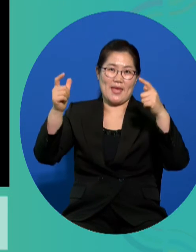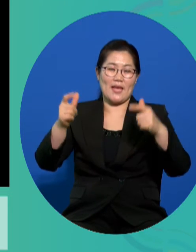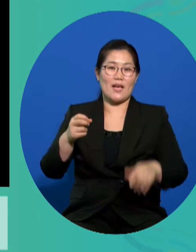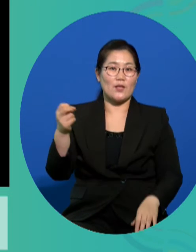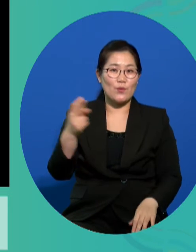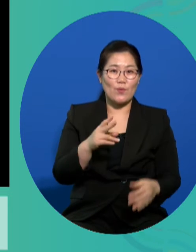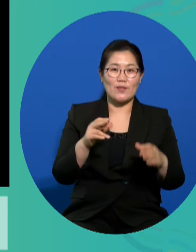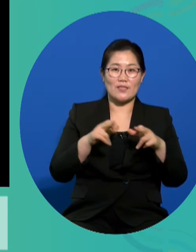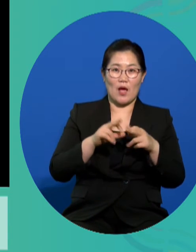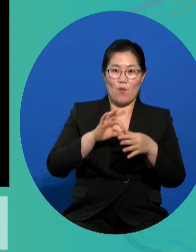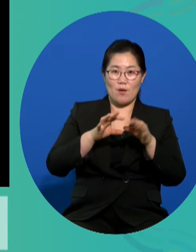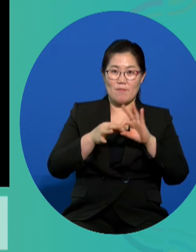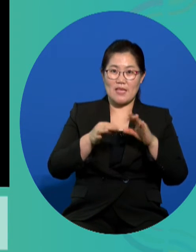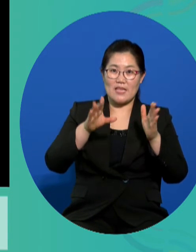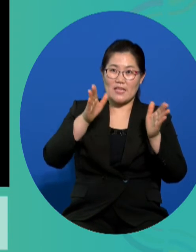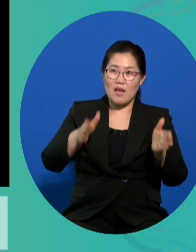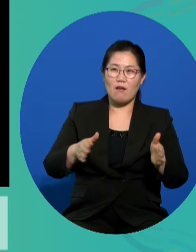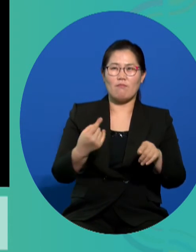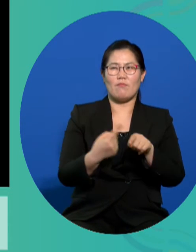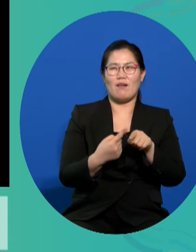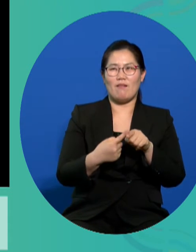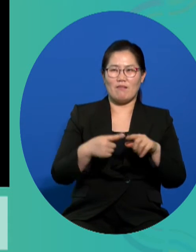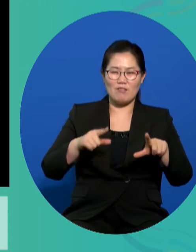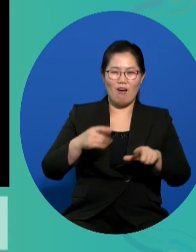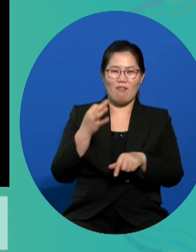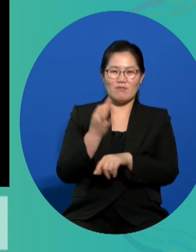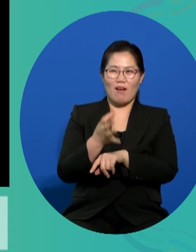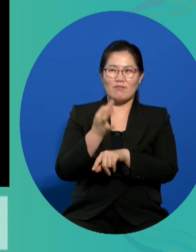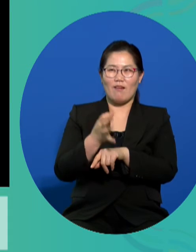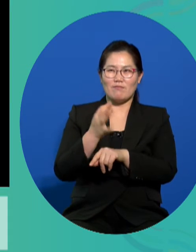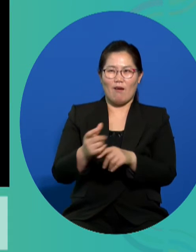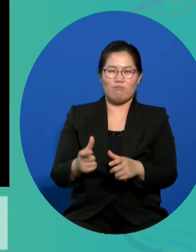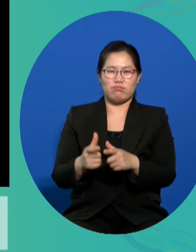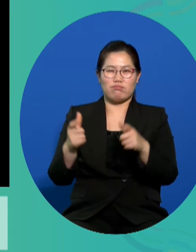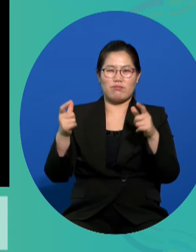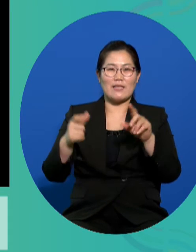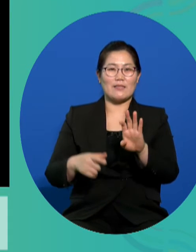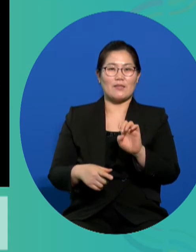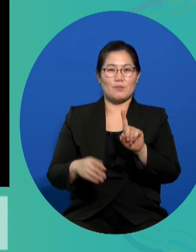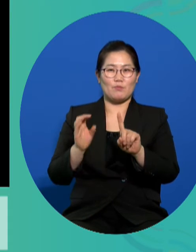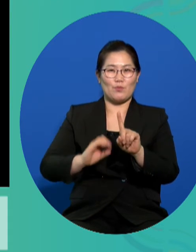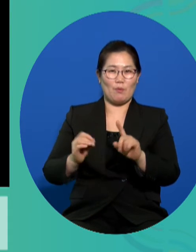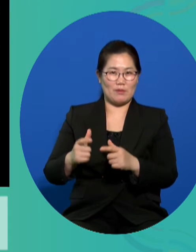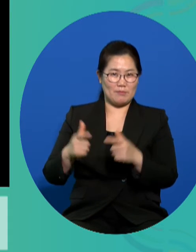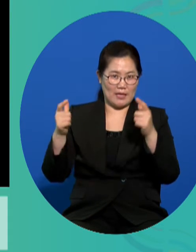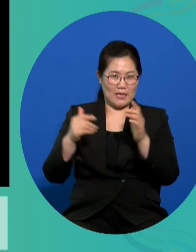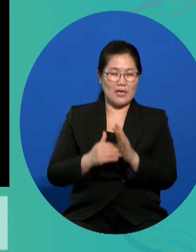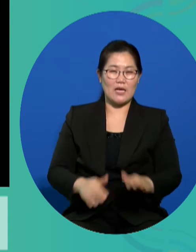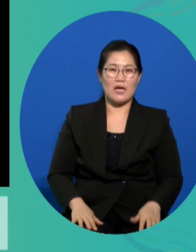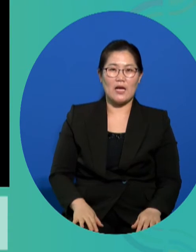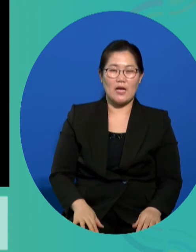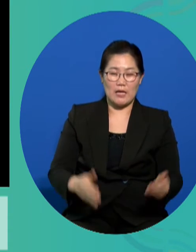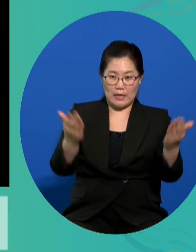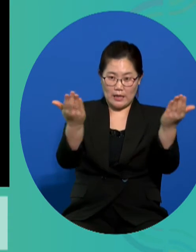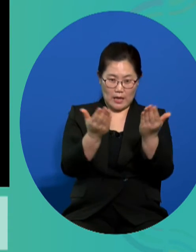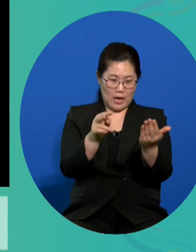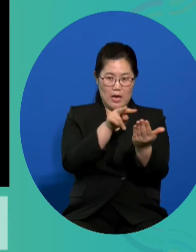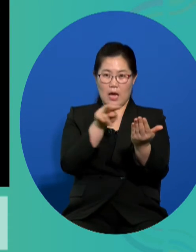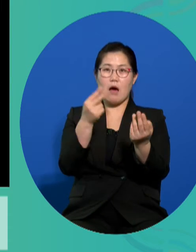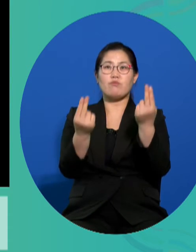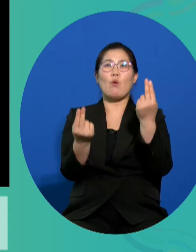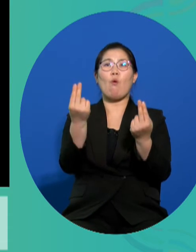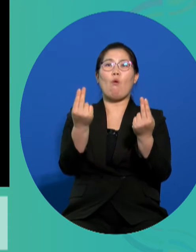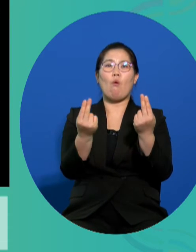지역 소비가 많이 발생한 걸로 나와 있습니다. 실질적인 데이터고 사실 요렇게 뭐 한